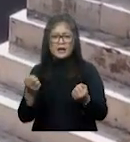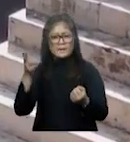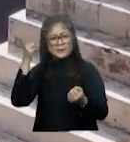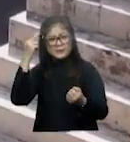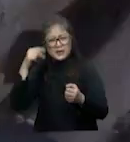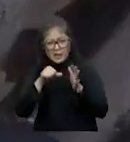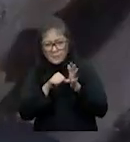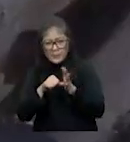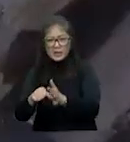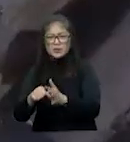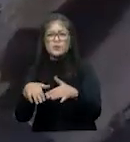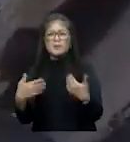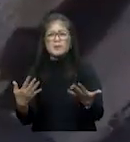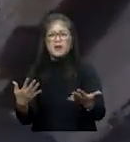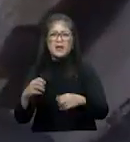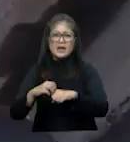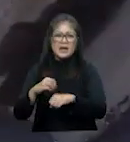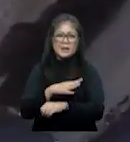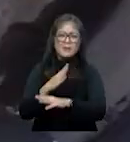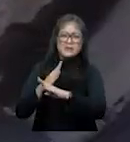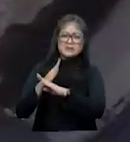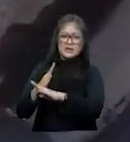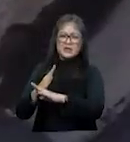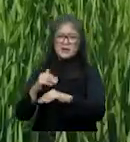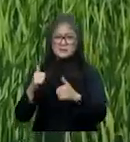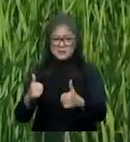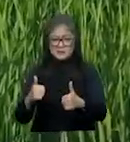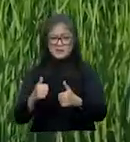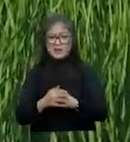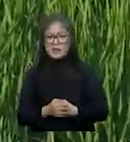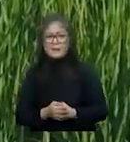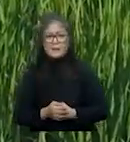untuk mencegah dampak kekeringan yang panjang. Tim Kontributor iNews melaporkan.